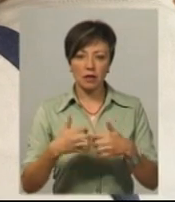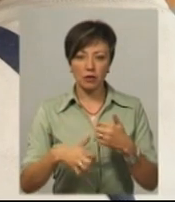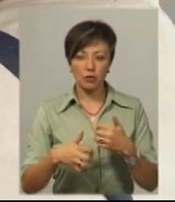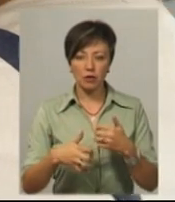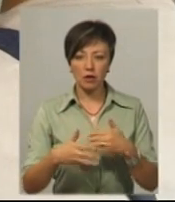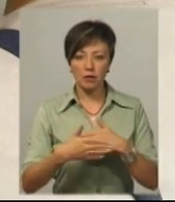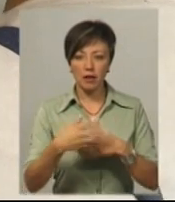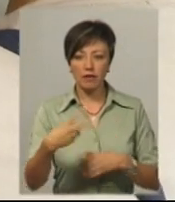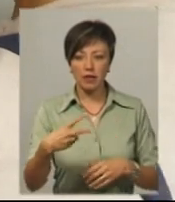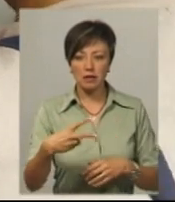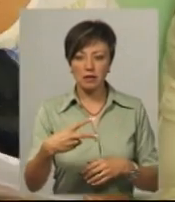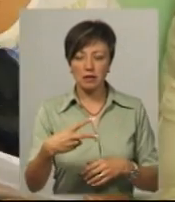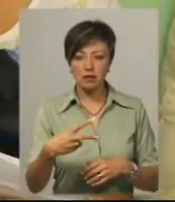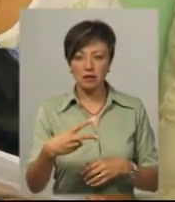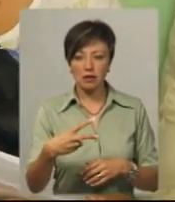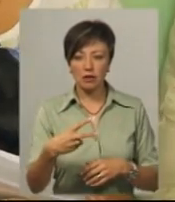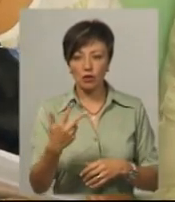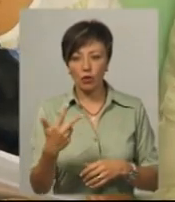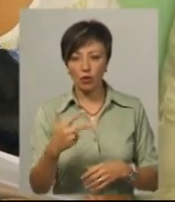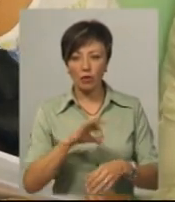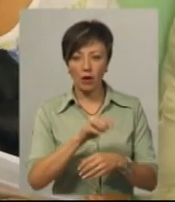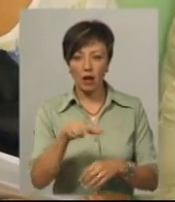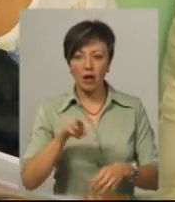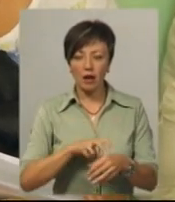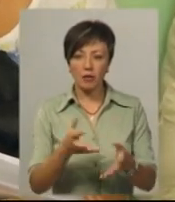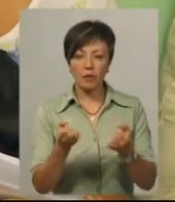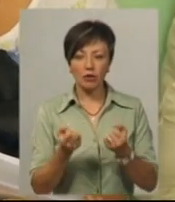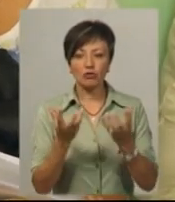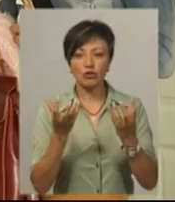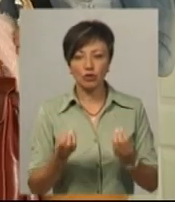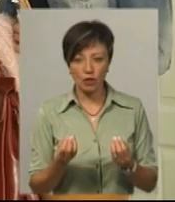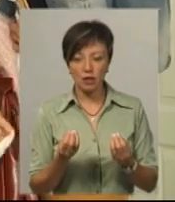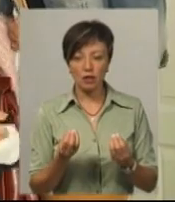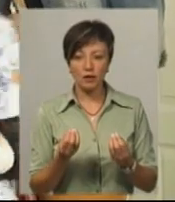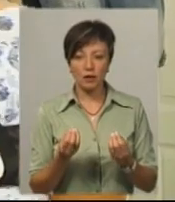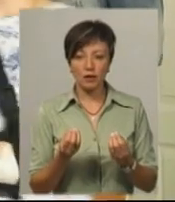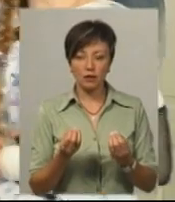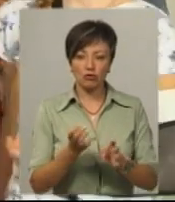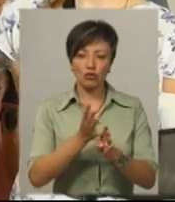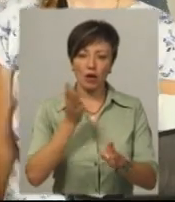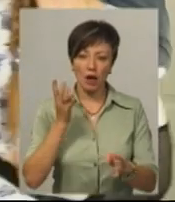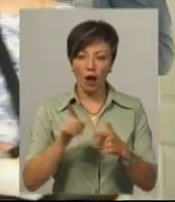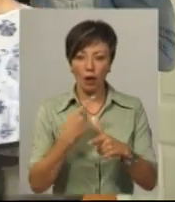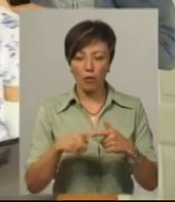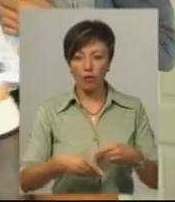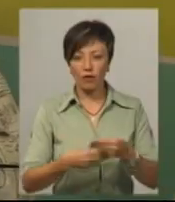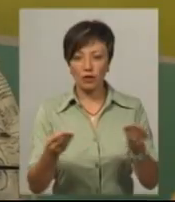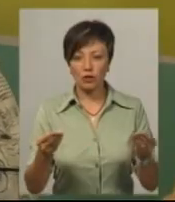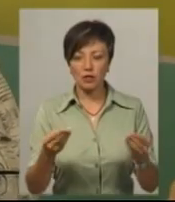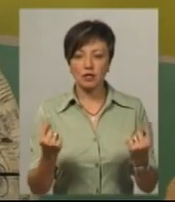біля 24 пацієнтів. Доктор приймає ще шляхом черги або видачі